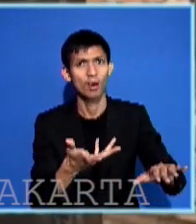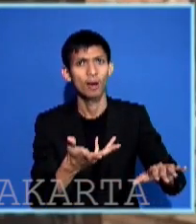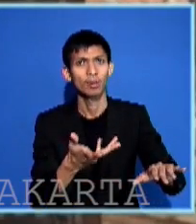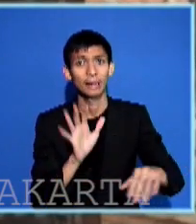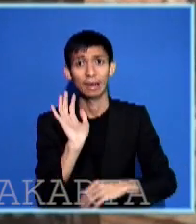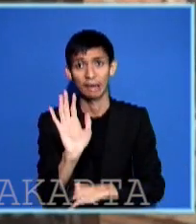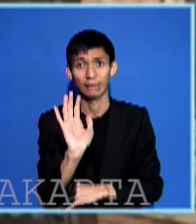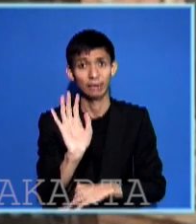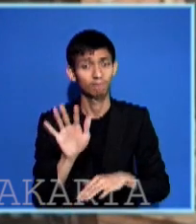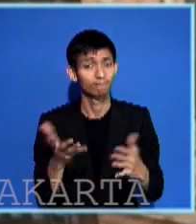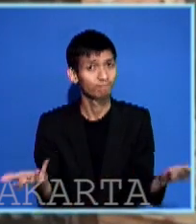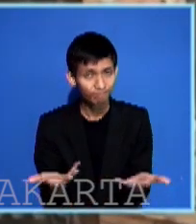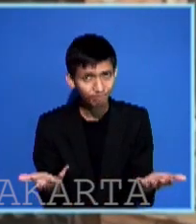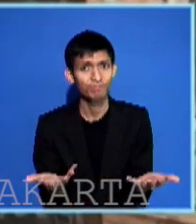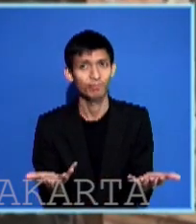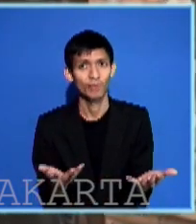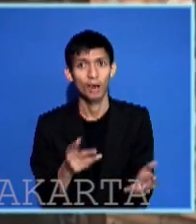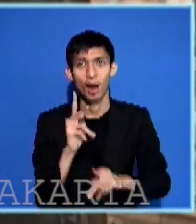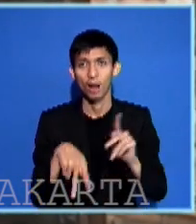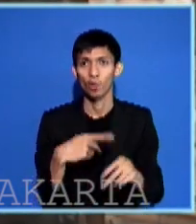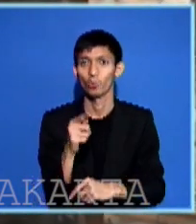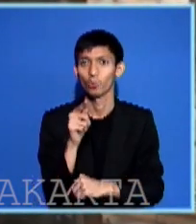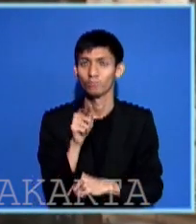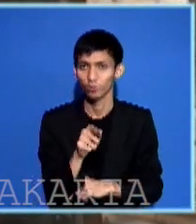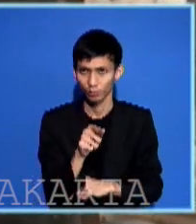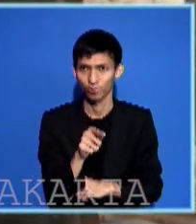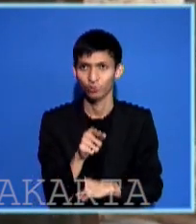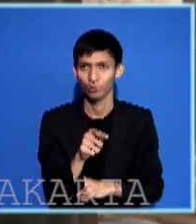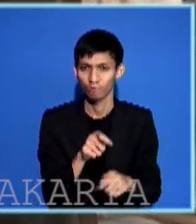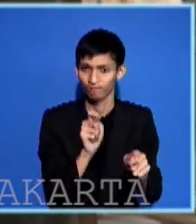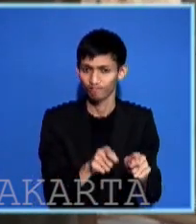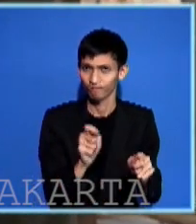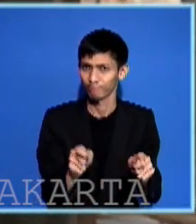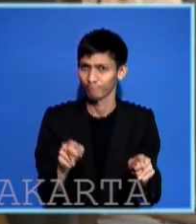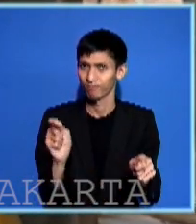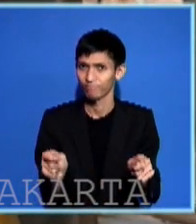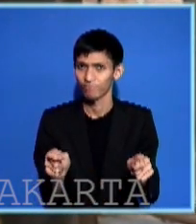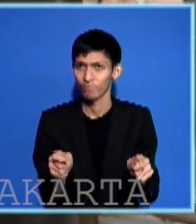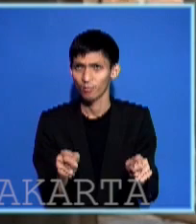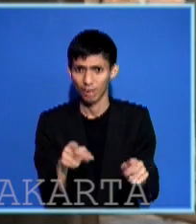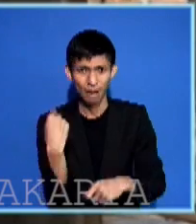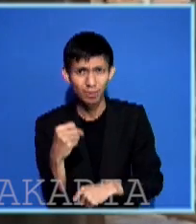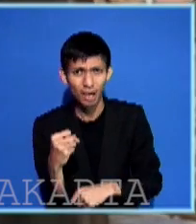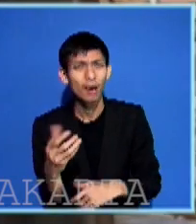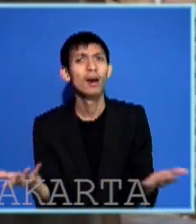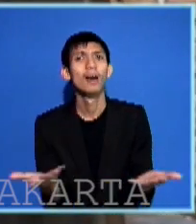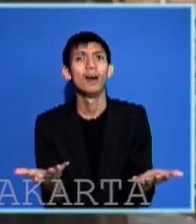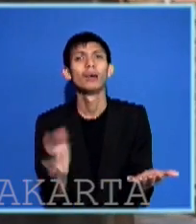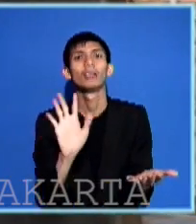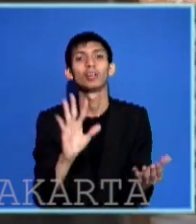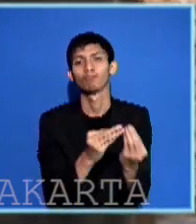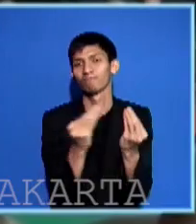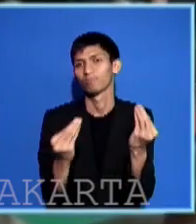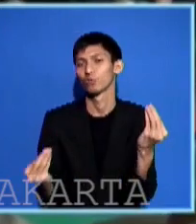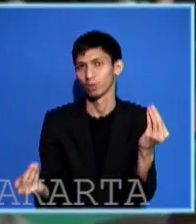sinaosa wonten SMP sampun boten nutuh menika suatu saat bebilih mangke tasih nol jadi